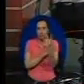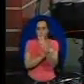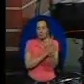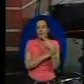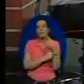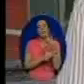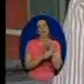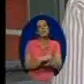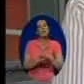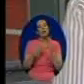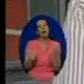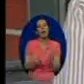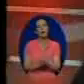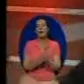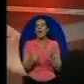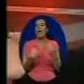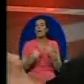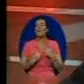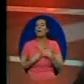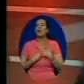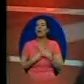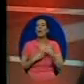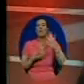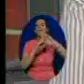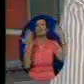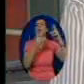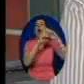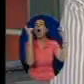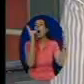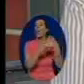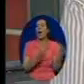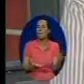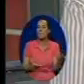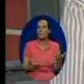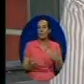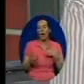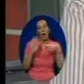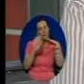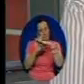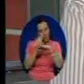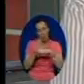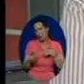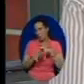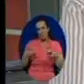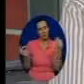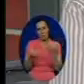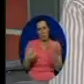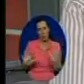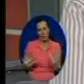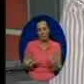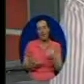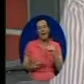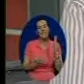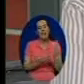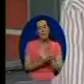זה ישפיע על כל אורח חייו. איפה אנחנו בתחום מול העולם הנאור? בחקיקה אנחנו נמצאים במצב טוב מאוד.